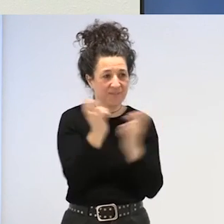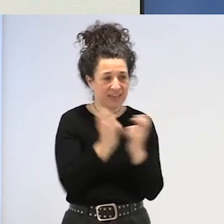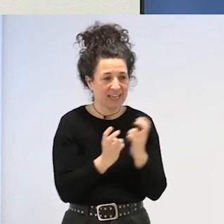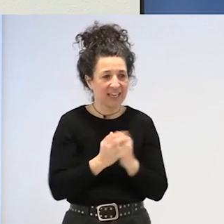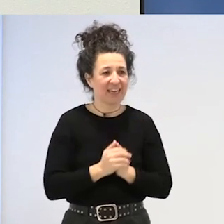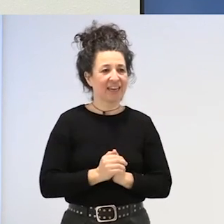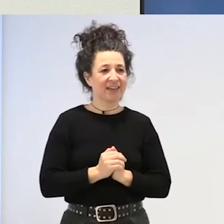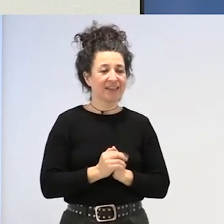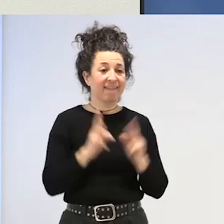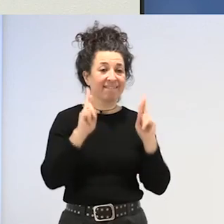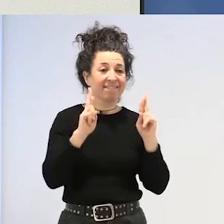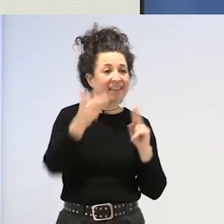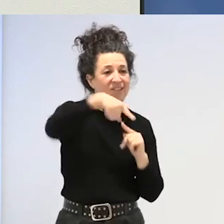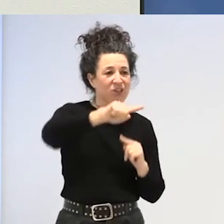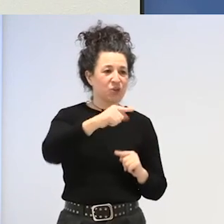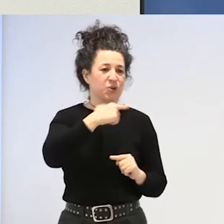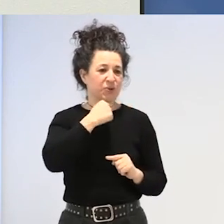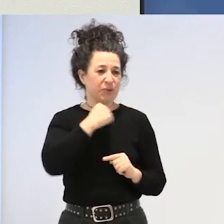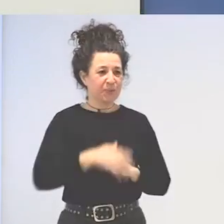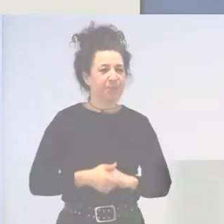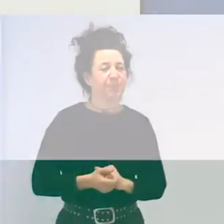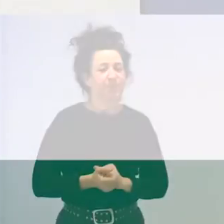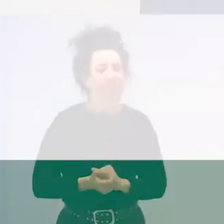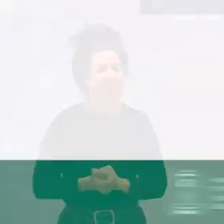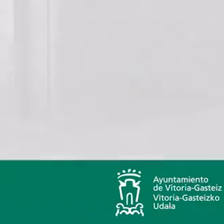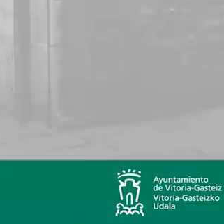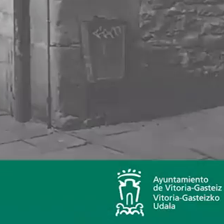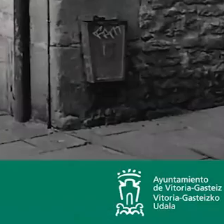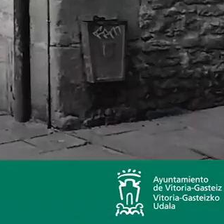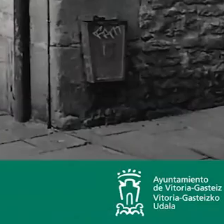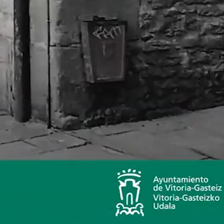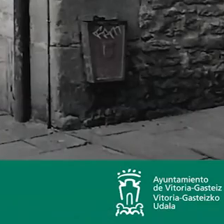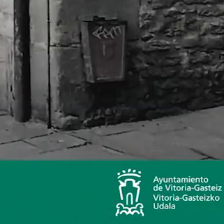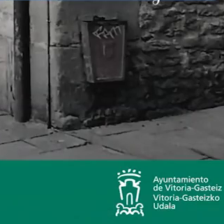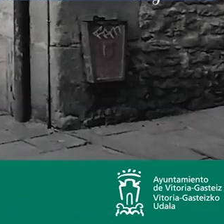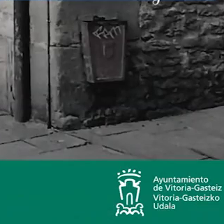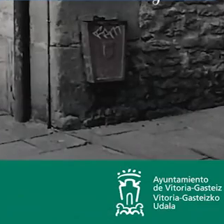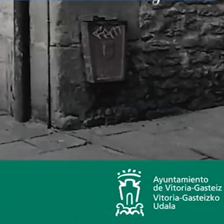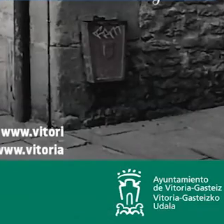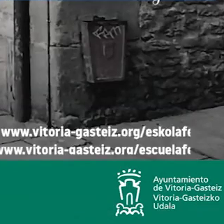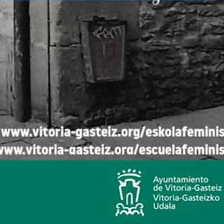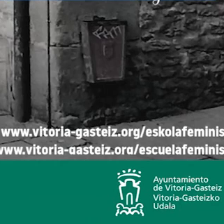izateagatik eta espero dutzen gustoko izana. Bai, eskerrik asko.